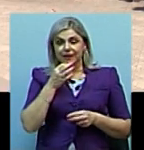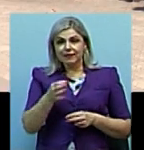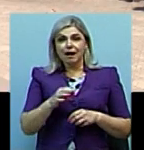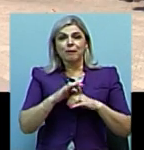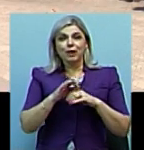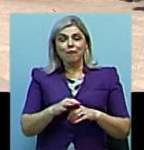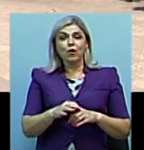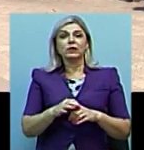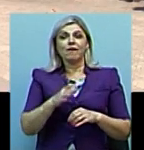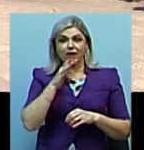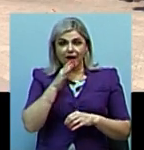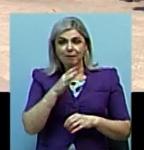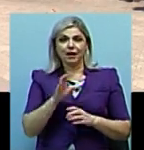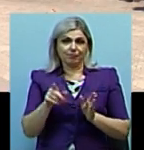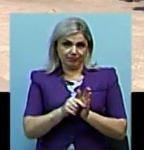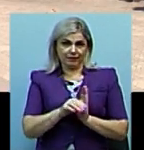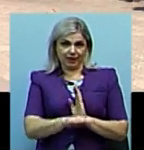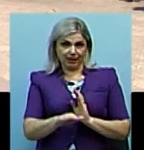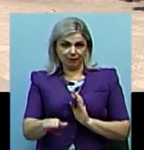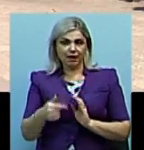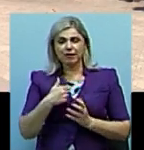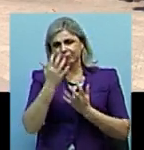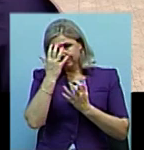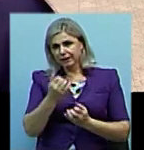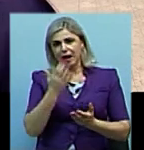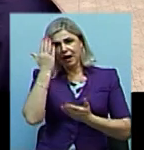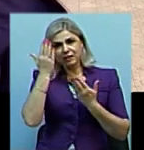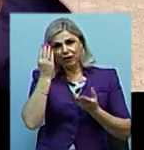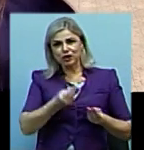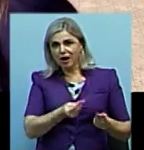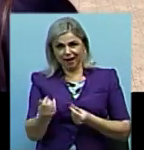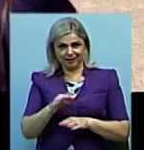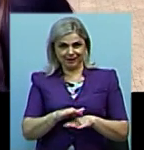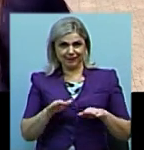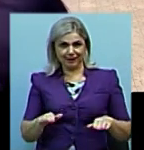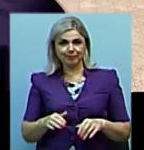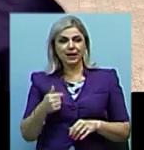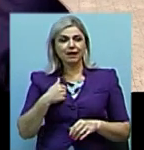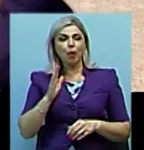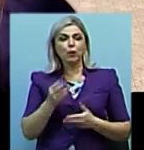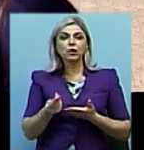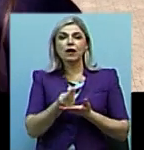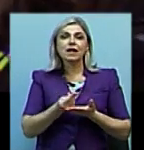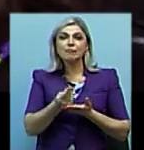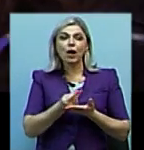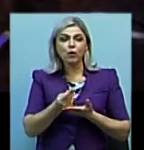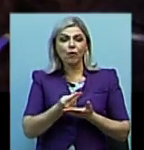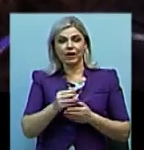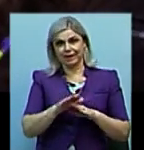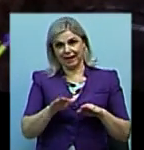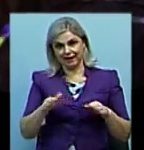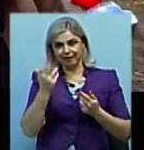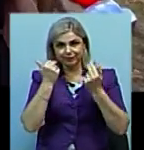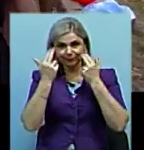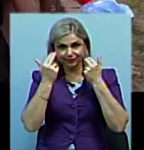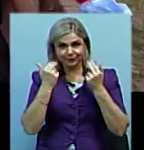проводити час з дітьми. Я обожнюю їх розважати. Я буду розмальовувати дітей